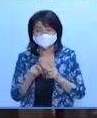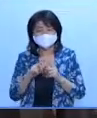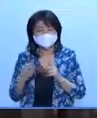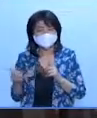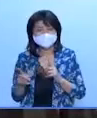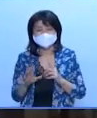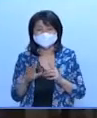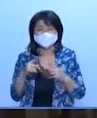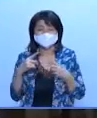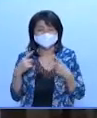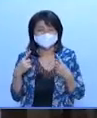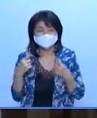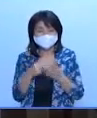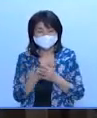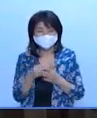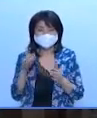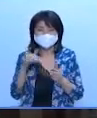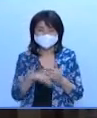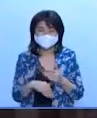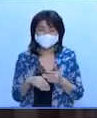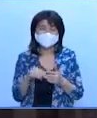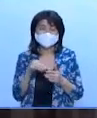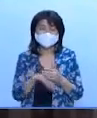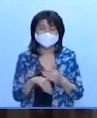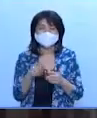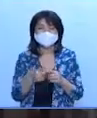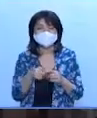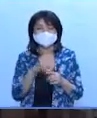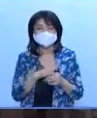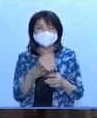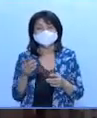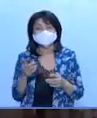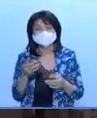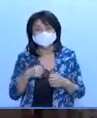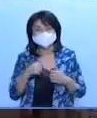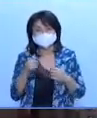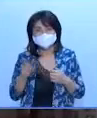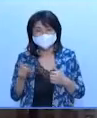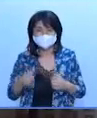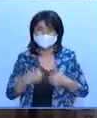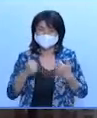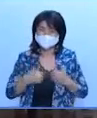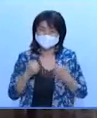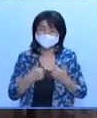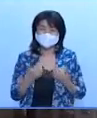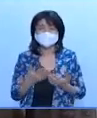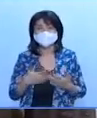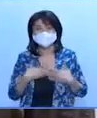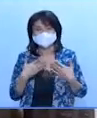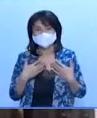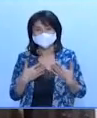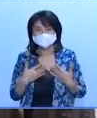была до введения таких мер. Отрадно то, что люди стараются внести какой-то позитив в эти дни и помогают друг